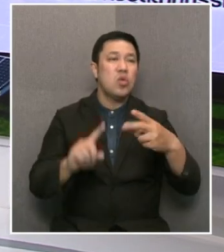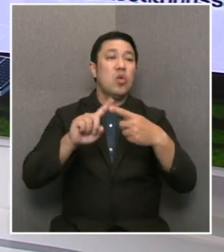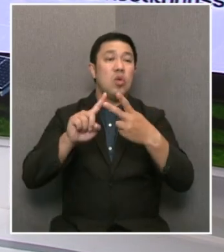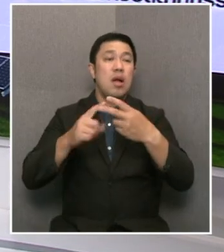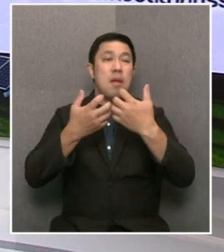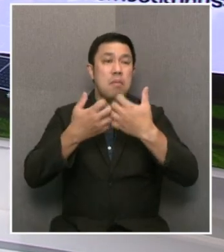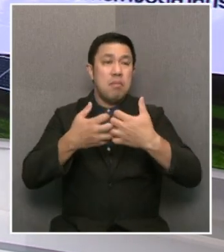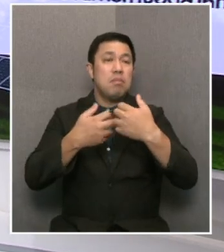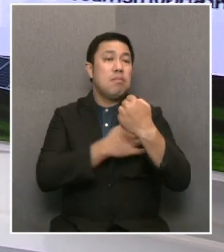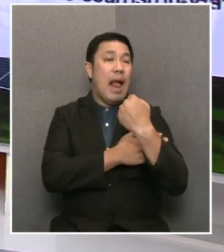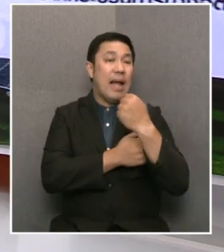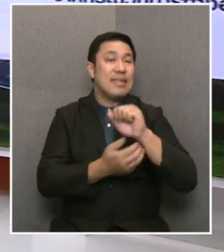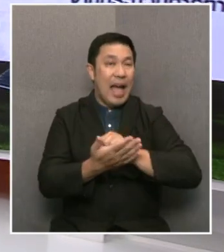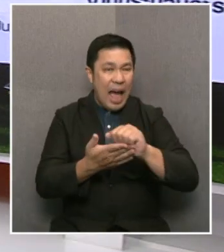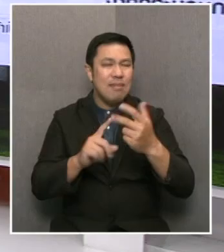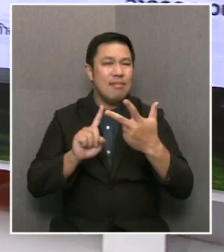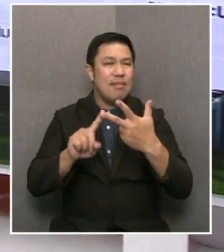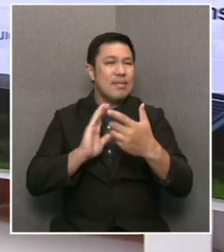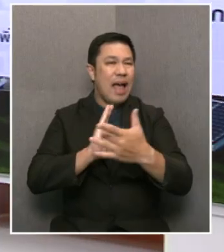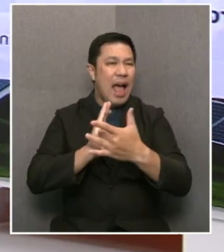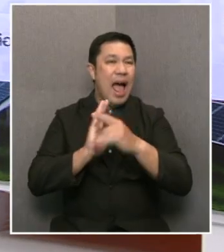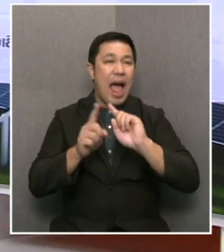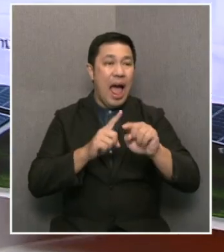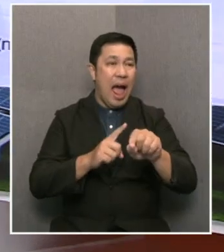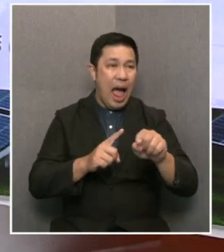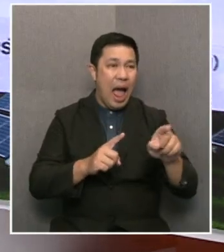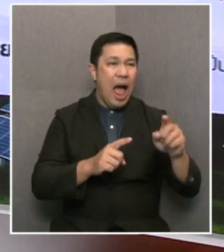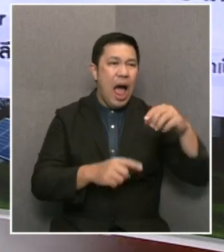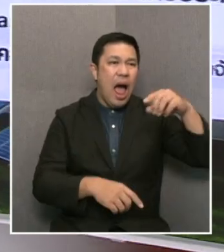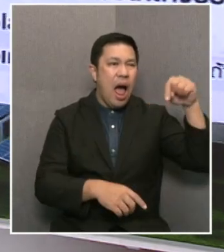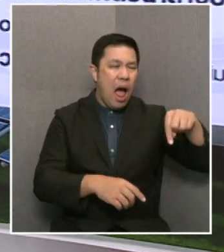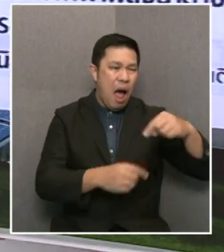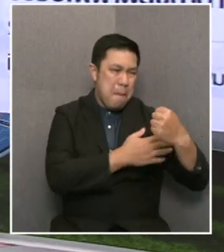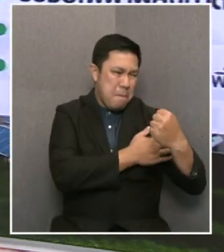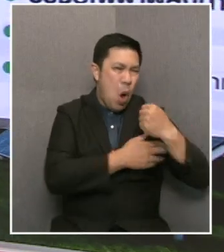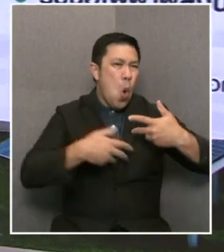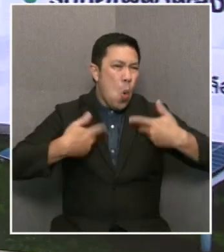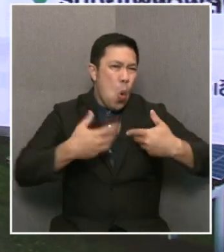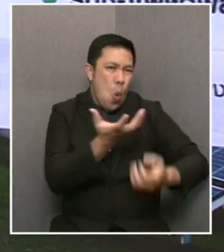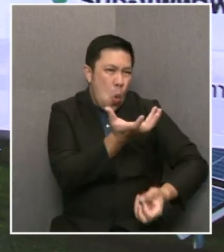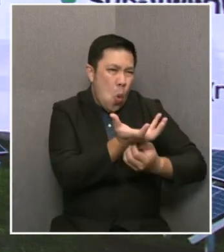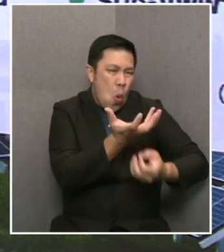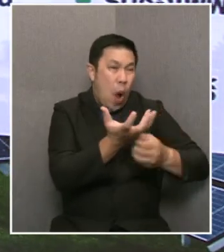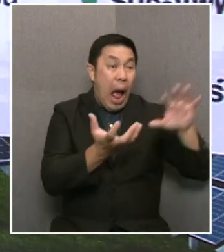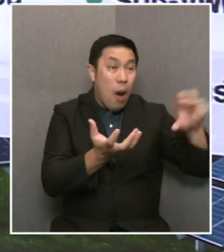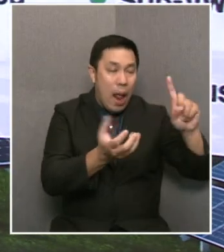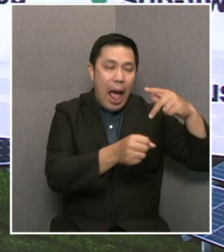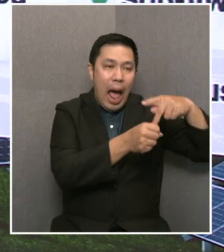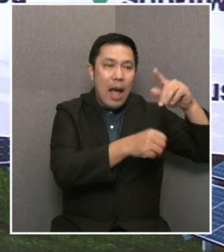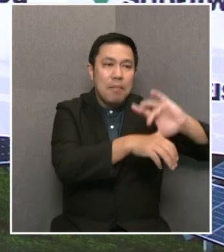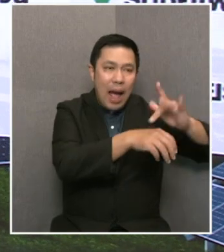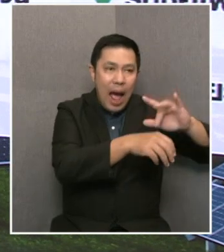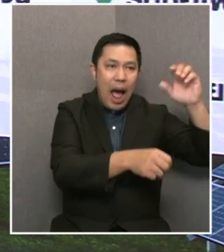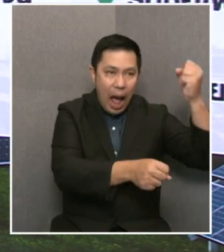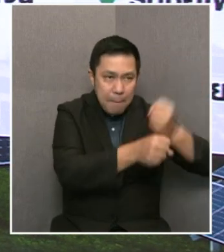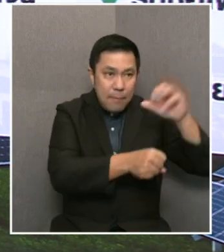อื่นๆด้วยอย่างโรงไฟฟ้าฟอสซิลค่ะก็จะเป็นโรงงานพลังความร้อนร่วมจากก๊าซธรรมชาติถัดมาเป็นโ